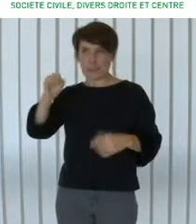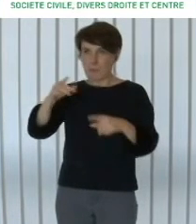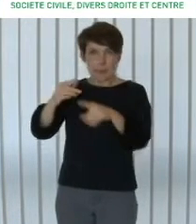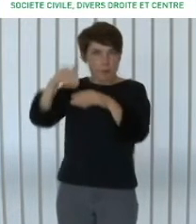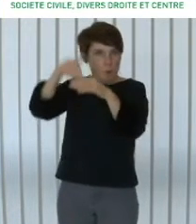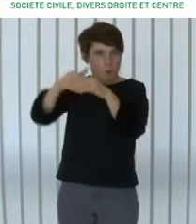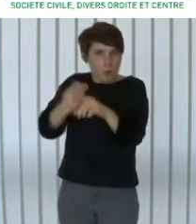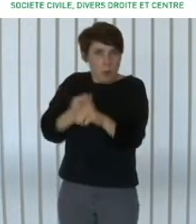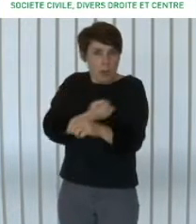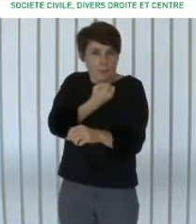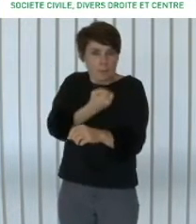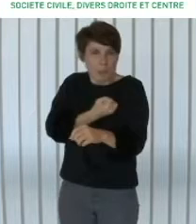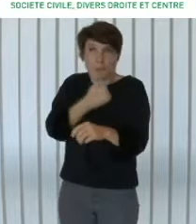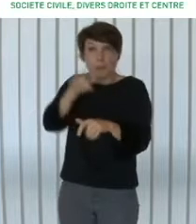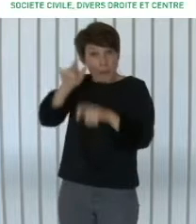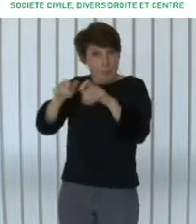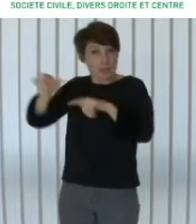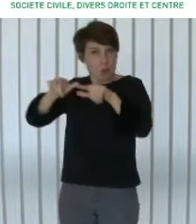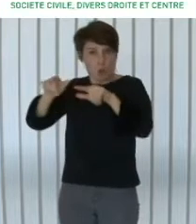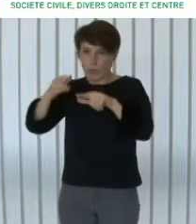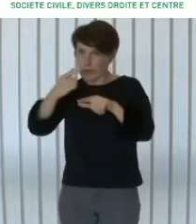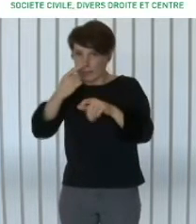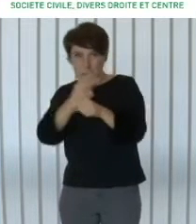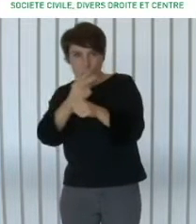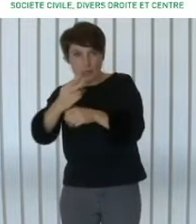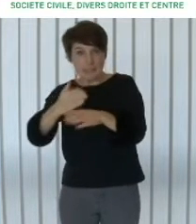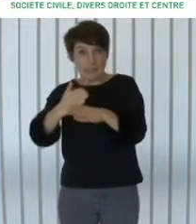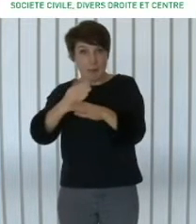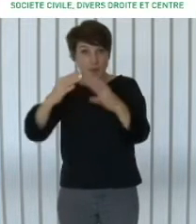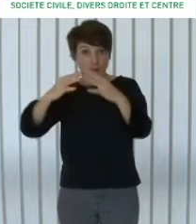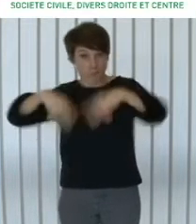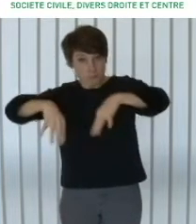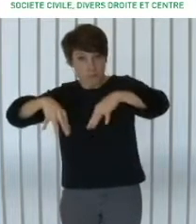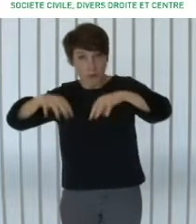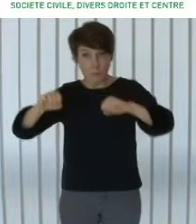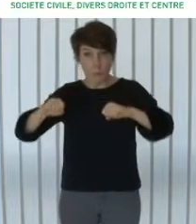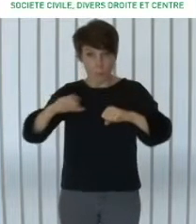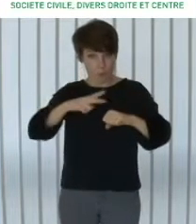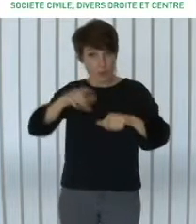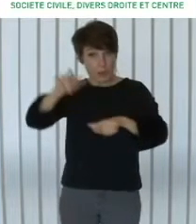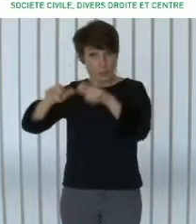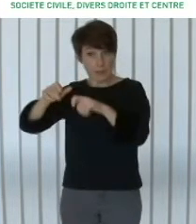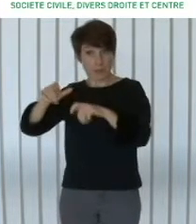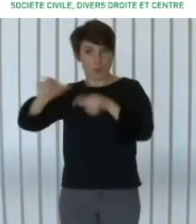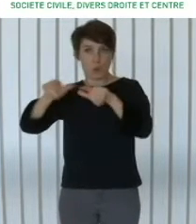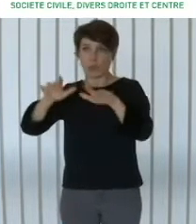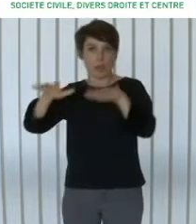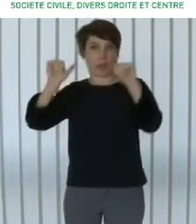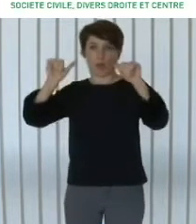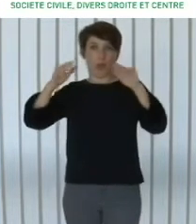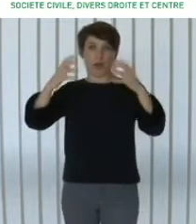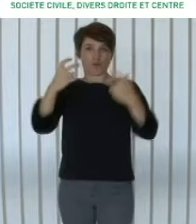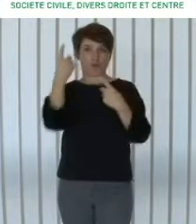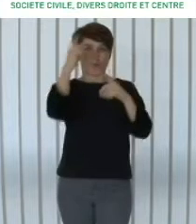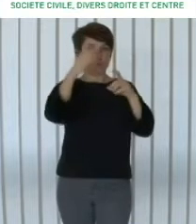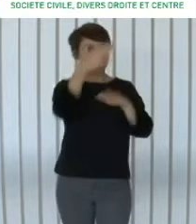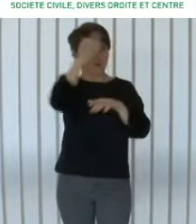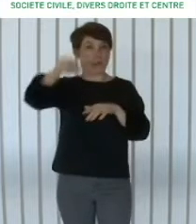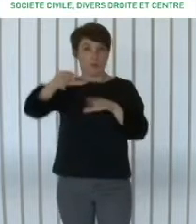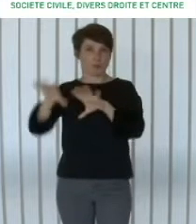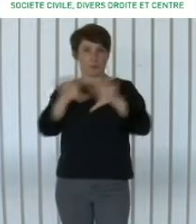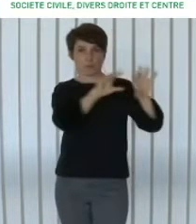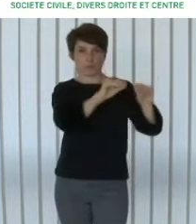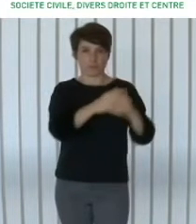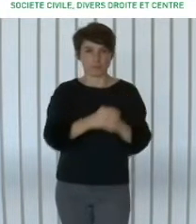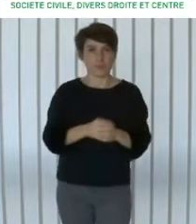locataires craignent un effondrement des planchers, certains ayant demandé à être relogés. Les parents d'élèves demandent donc